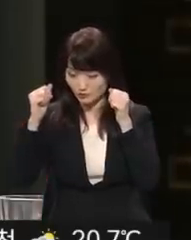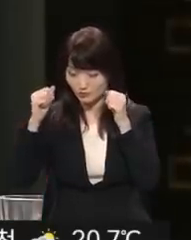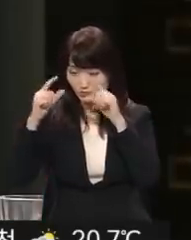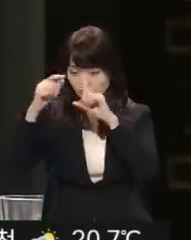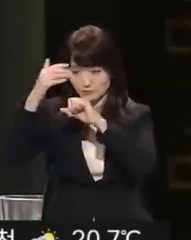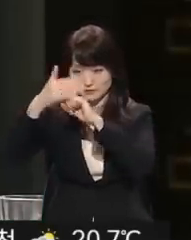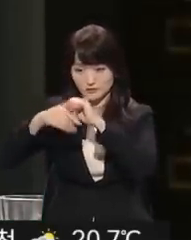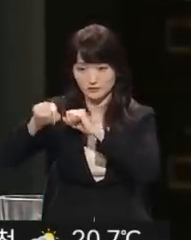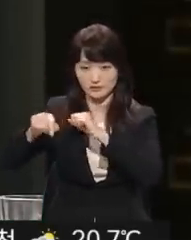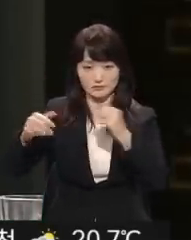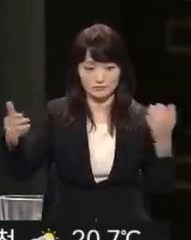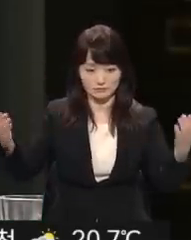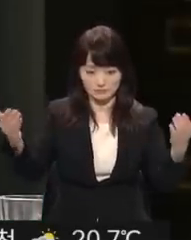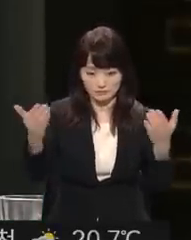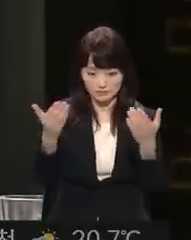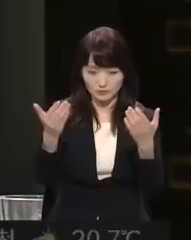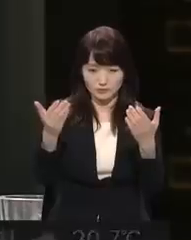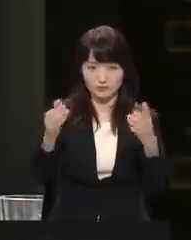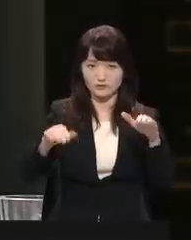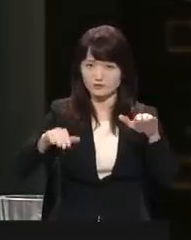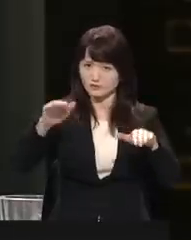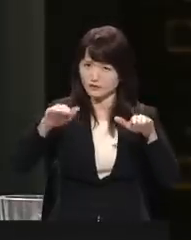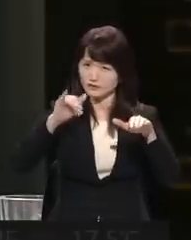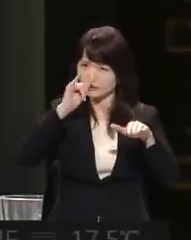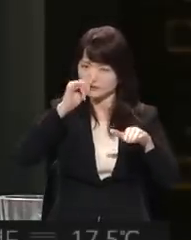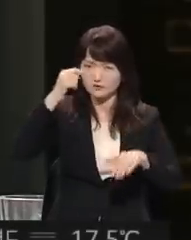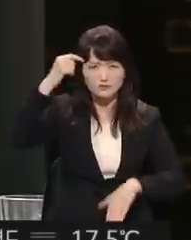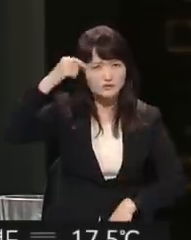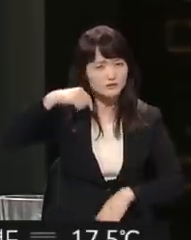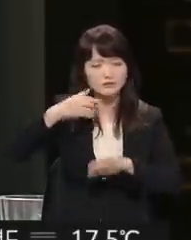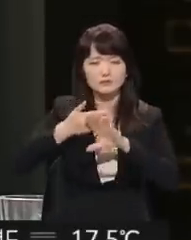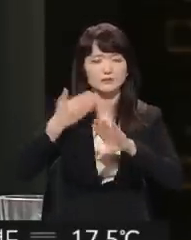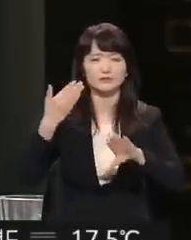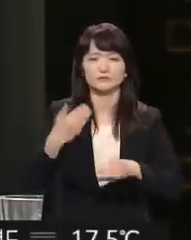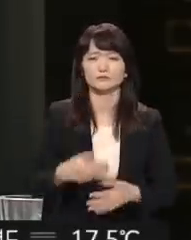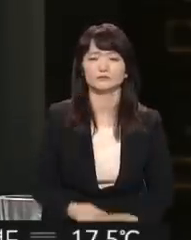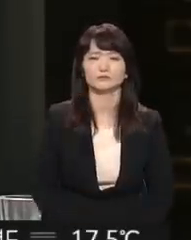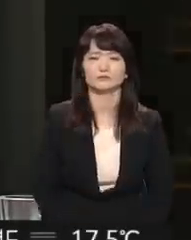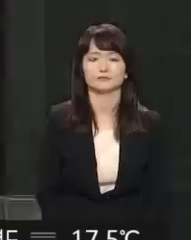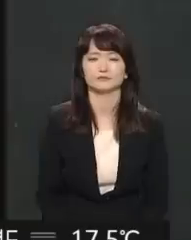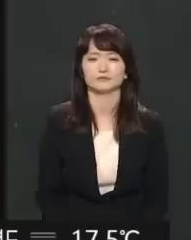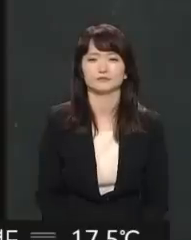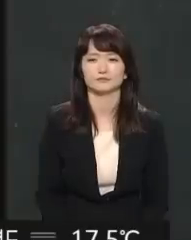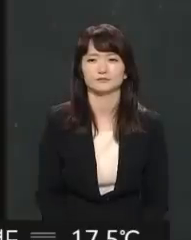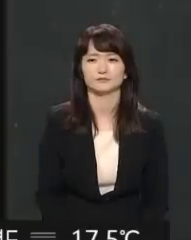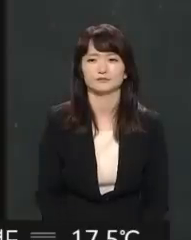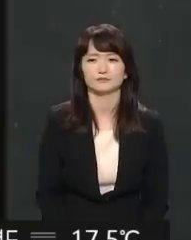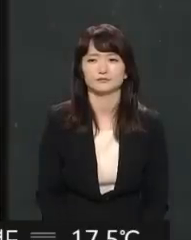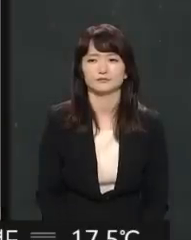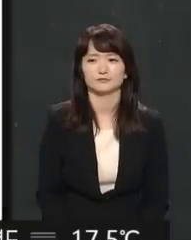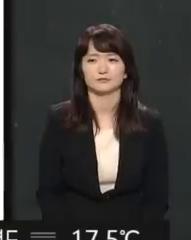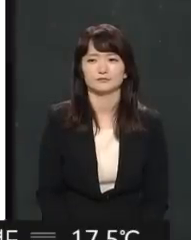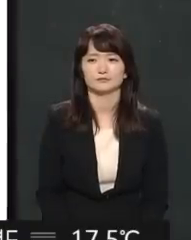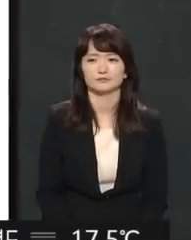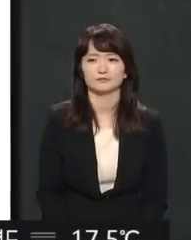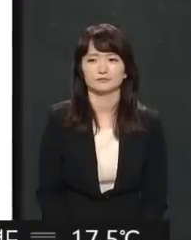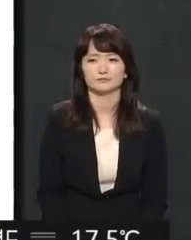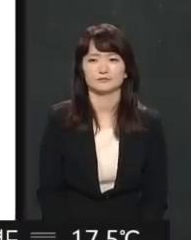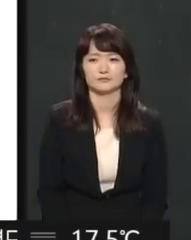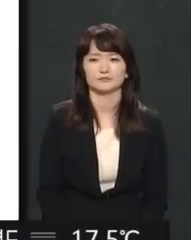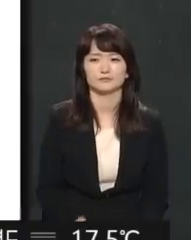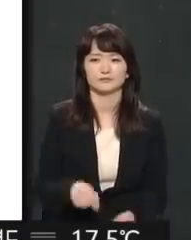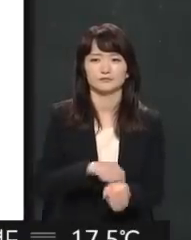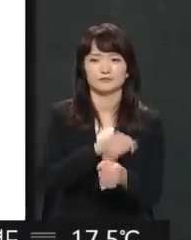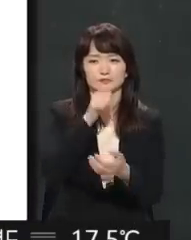이게 좀 많이 좀 차이가 느낌이 좀 다르다라는 말씀들을 많이 하시거든요 우리 특강법상의